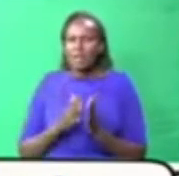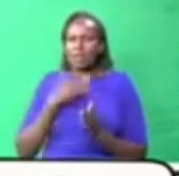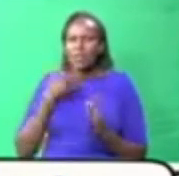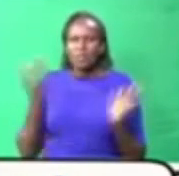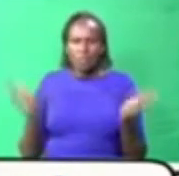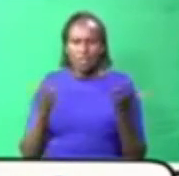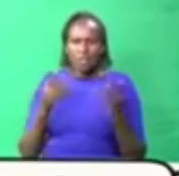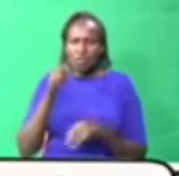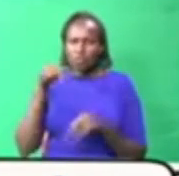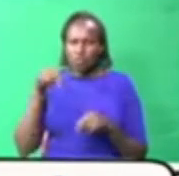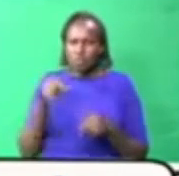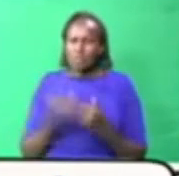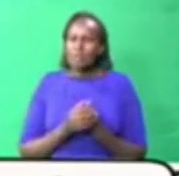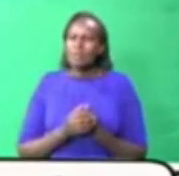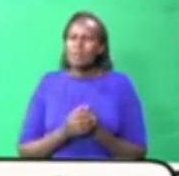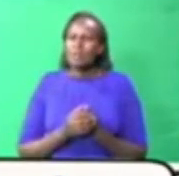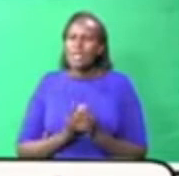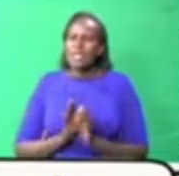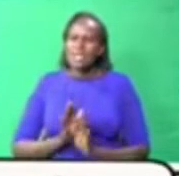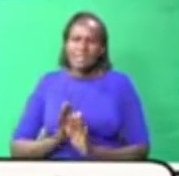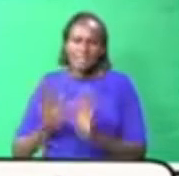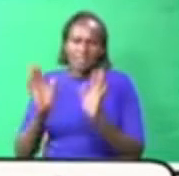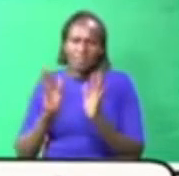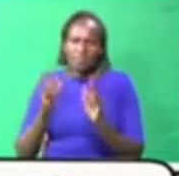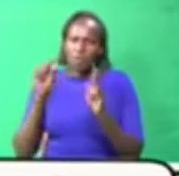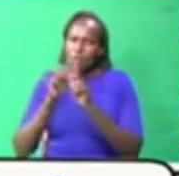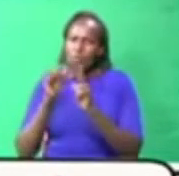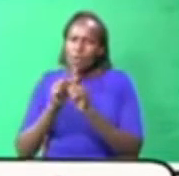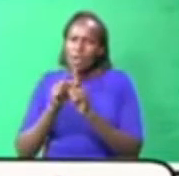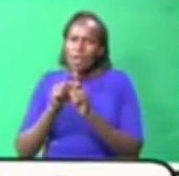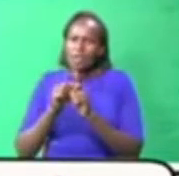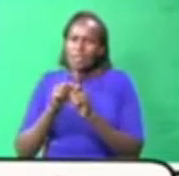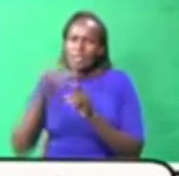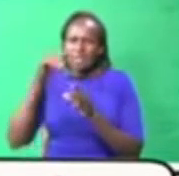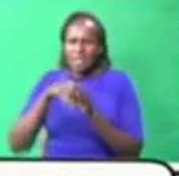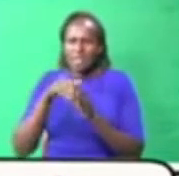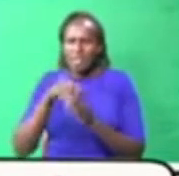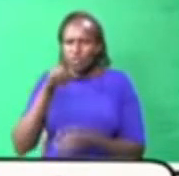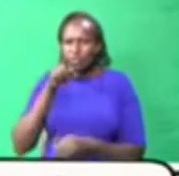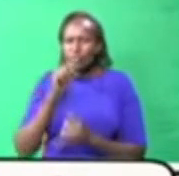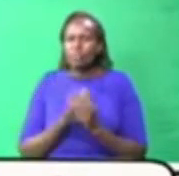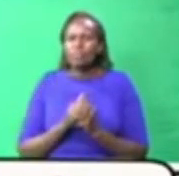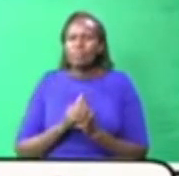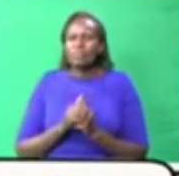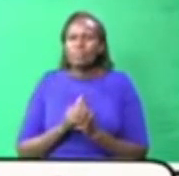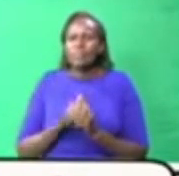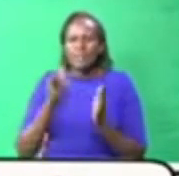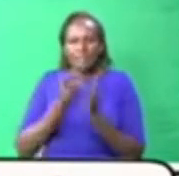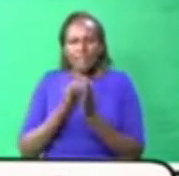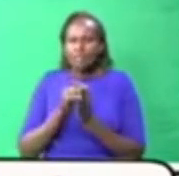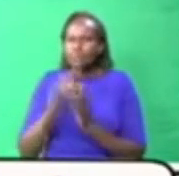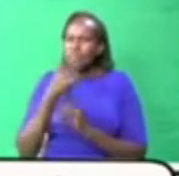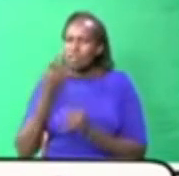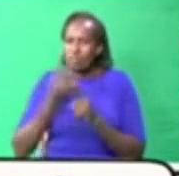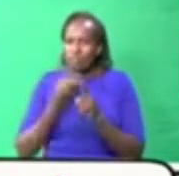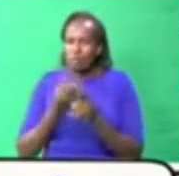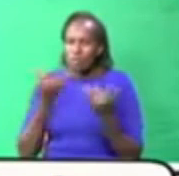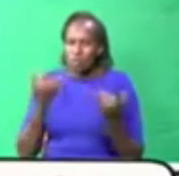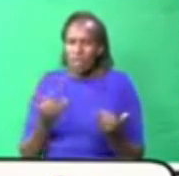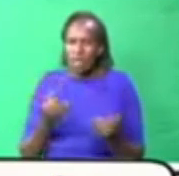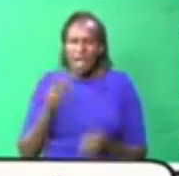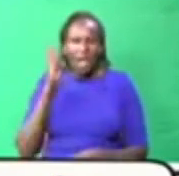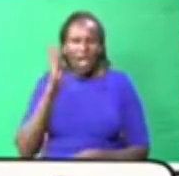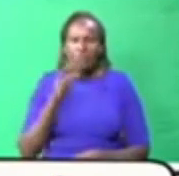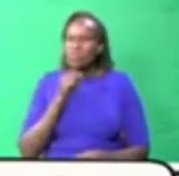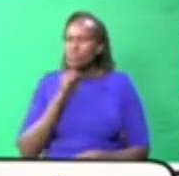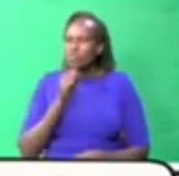siku ya leo. Wacha hili neno likoroge the inner man within you. Ya kwamba useme kuanzia sasa, I'll not